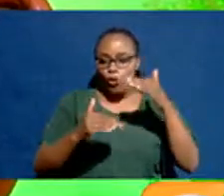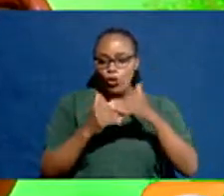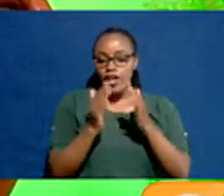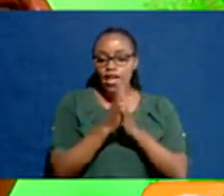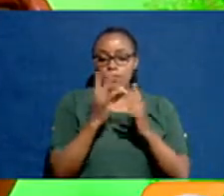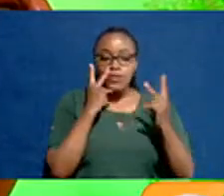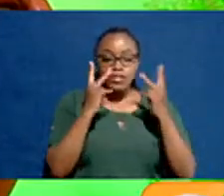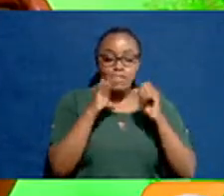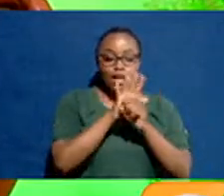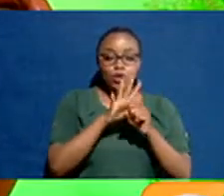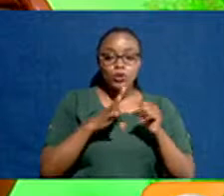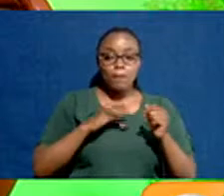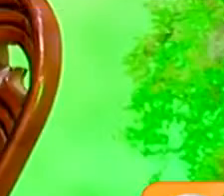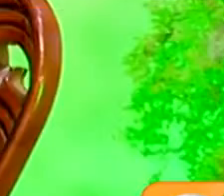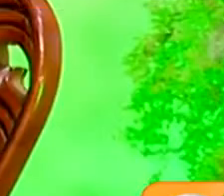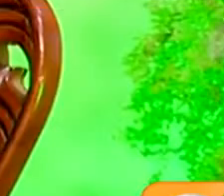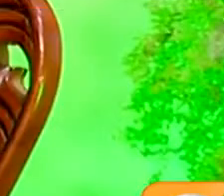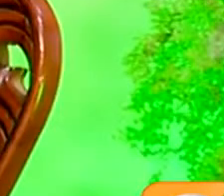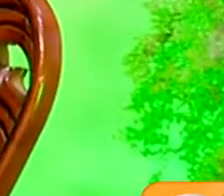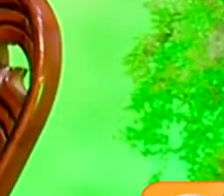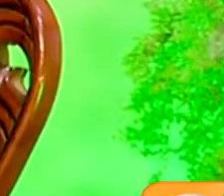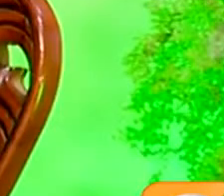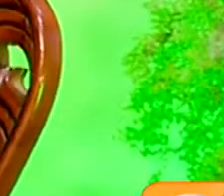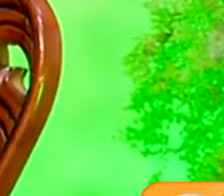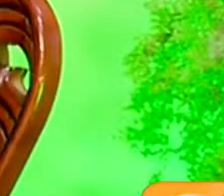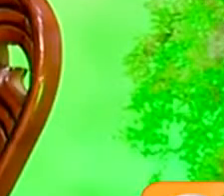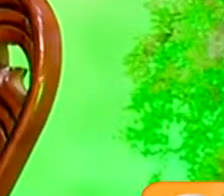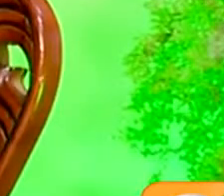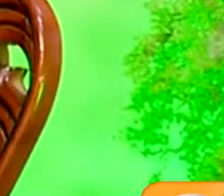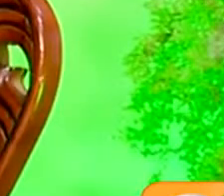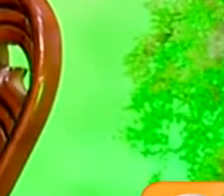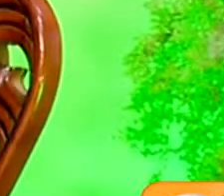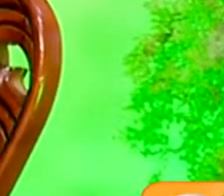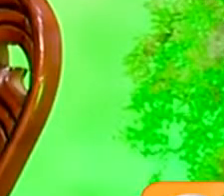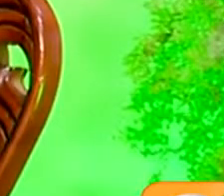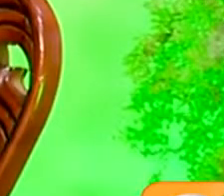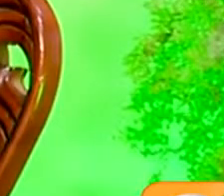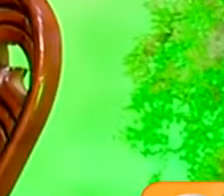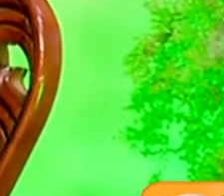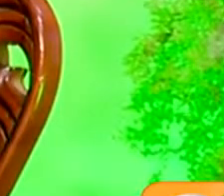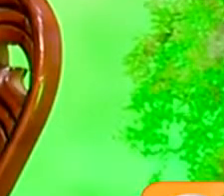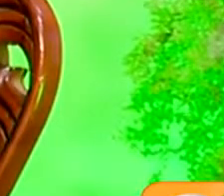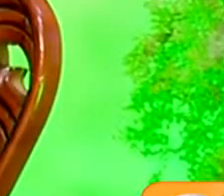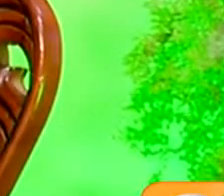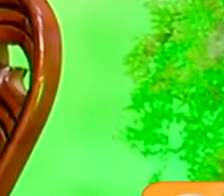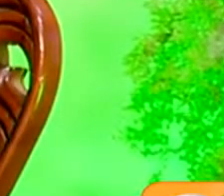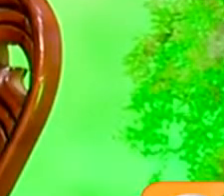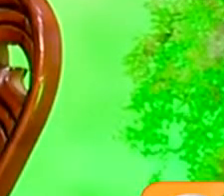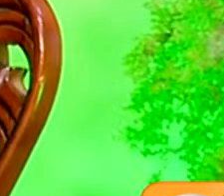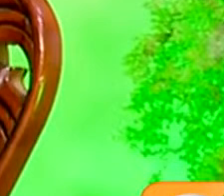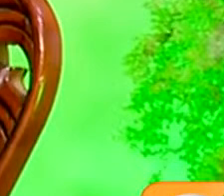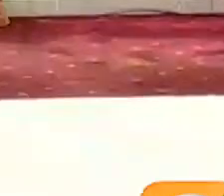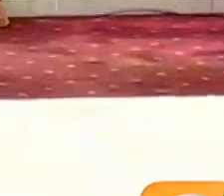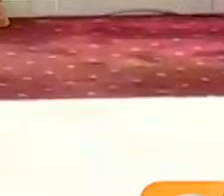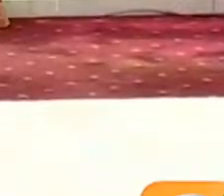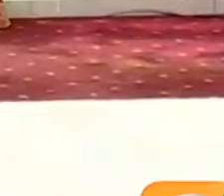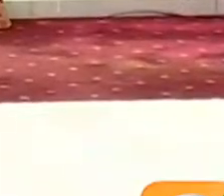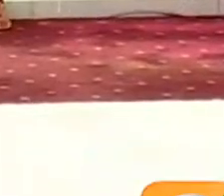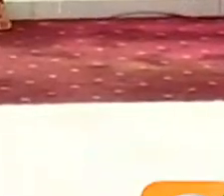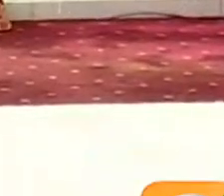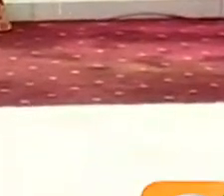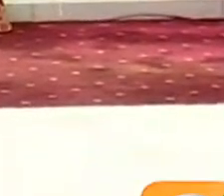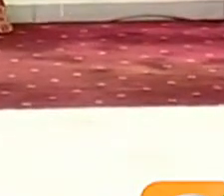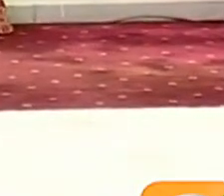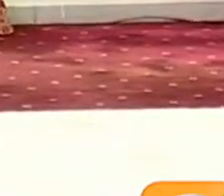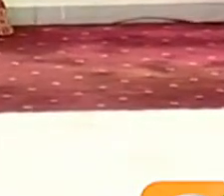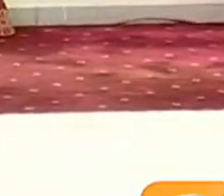tumeshuhudia wengi wakija pale State House ambapo wamezungumza na rais, je, ni dalili ya handshake? Na vile vile kama Kenya Kwanza,